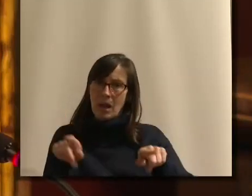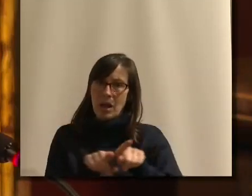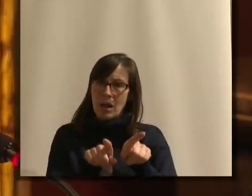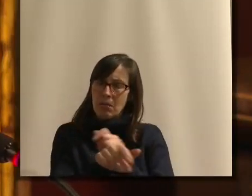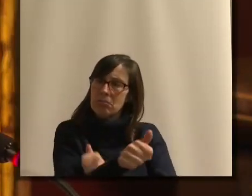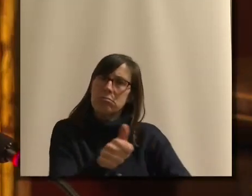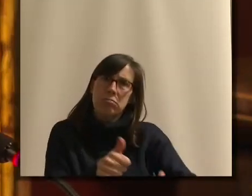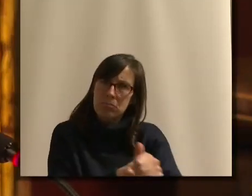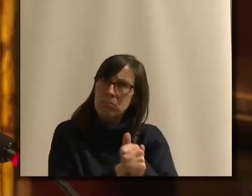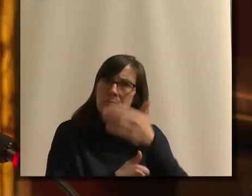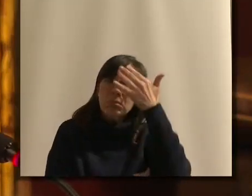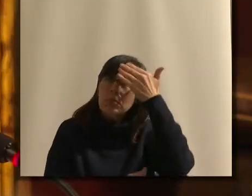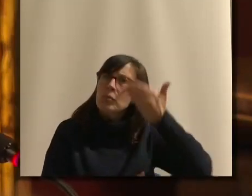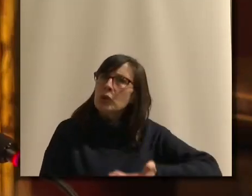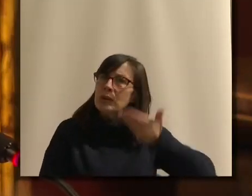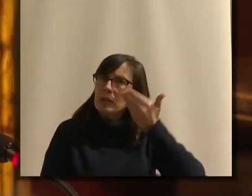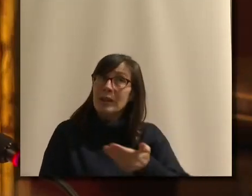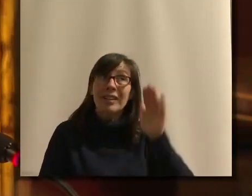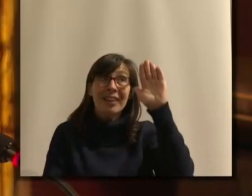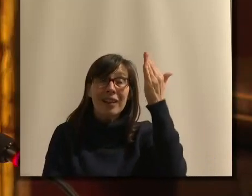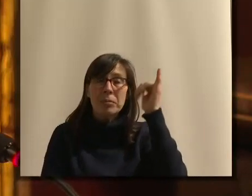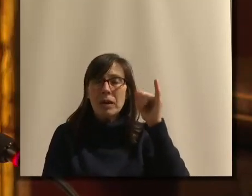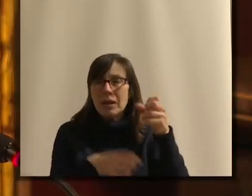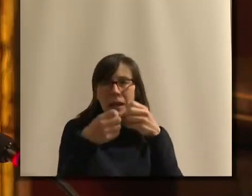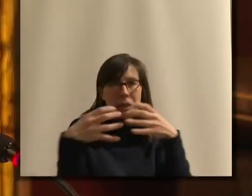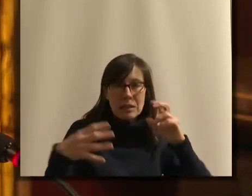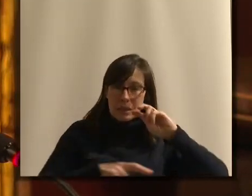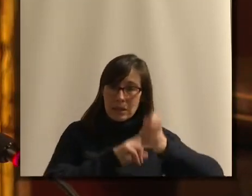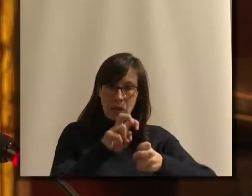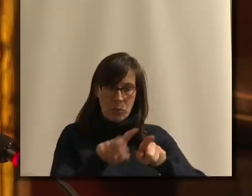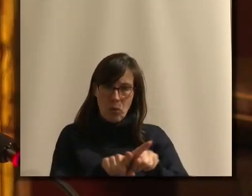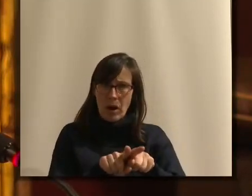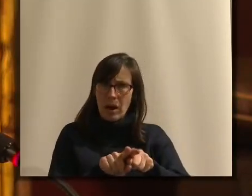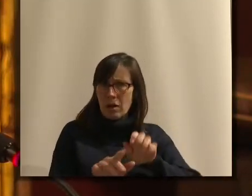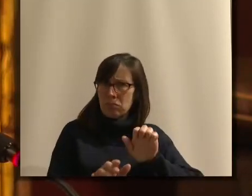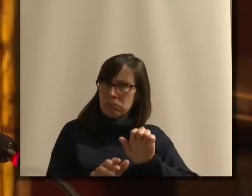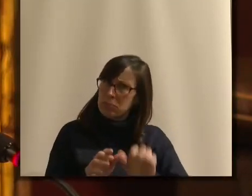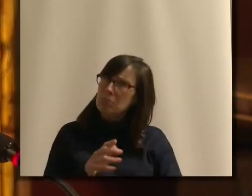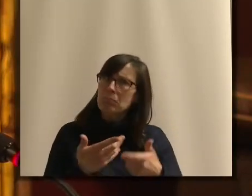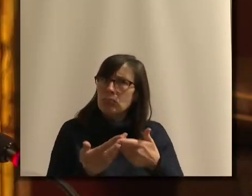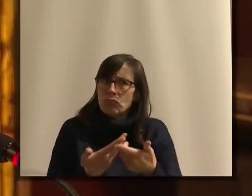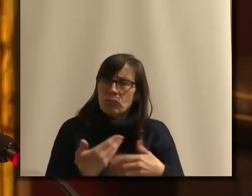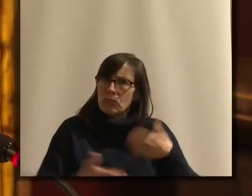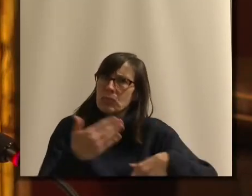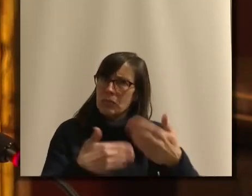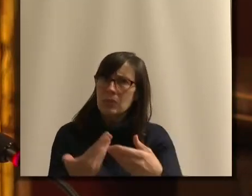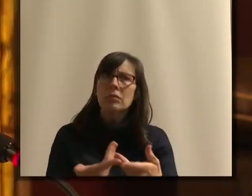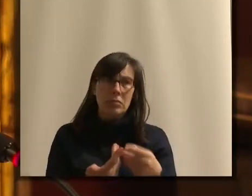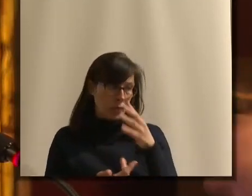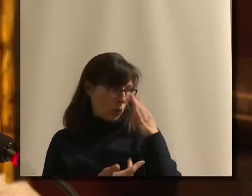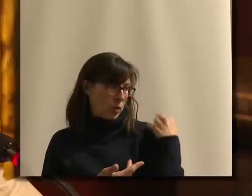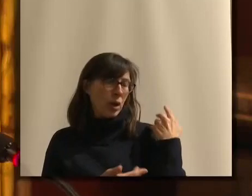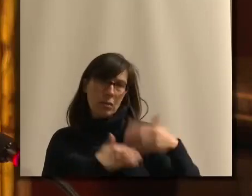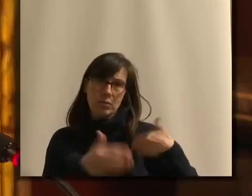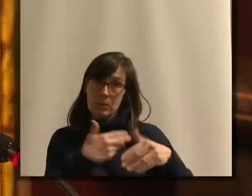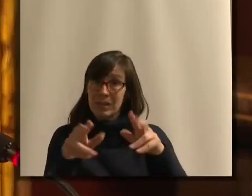l'emergència energètica i l'emergència climàtica molt seriosament i que hem accelerat molt aquests últims 4 anys i per tant la